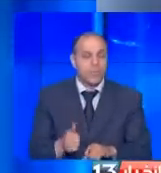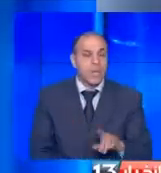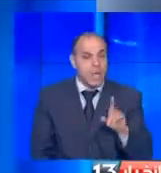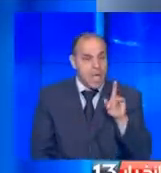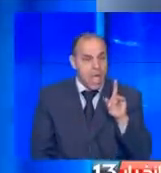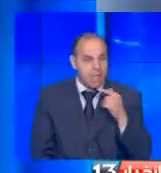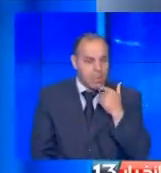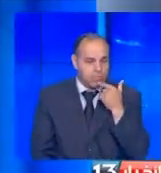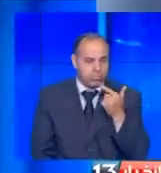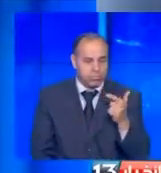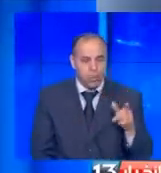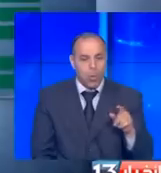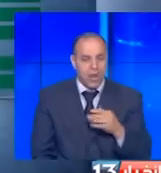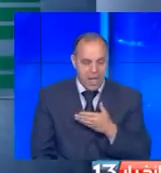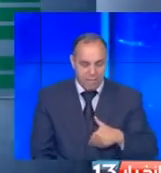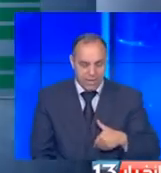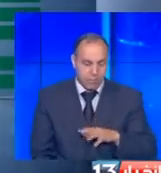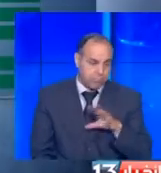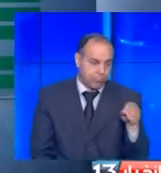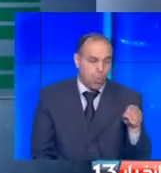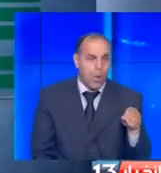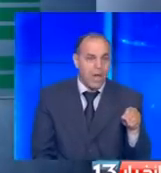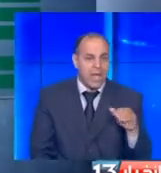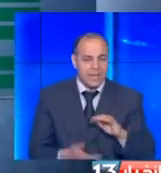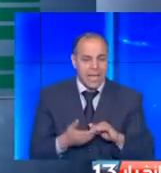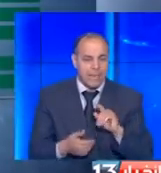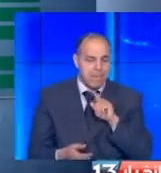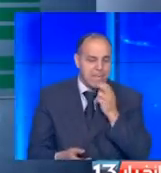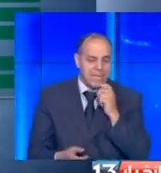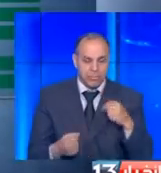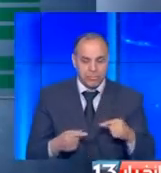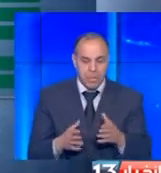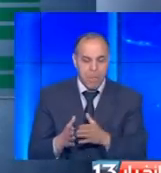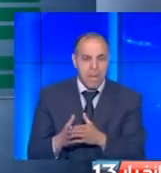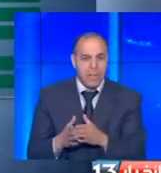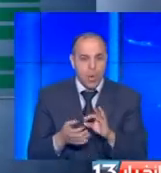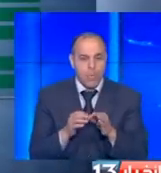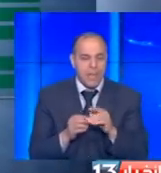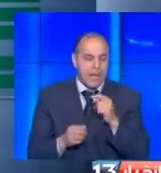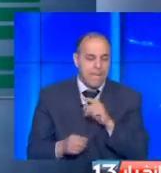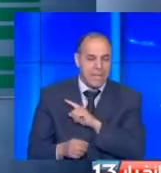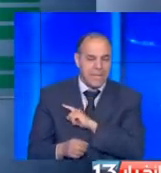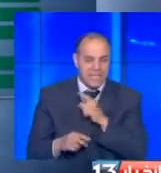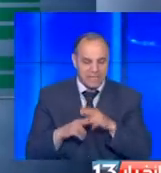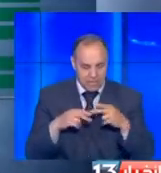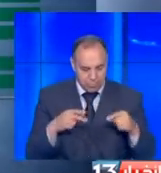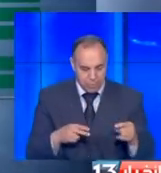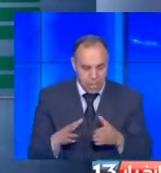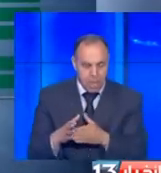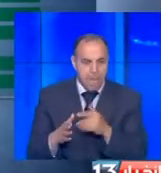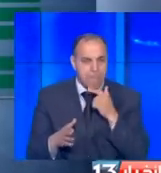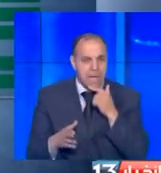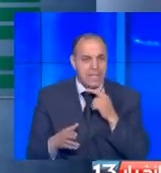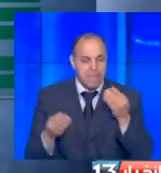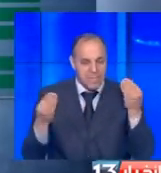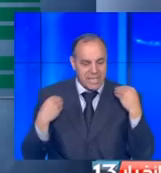القدم، والتي ينزل خلالها النادي الإفريقي ضيفا على اتحاد بنجردان، ويلاقي أولمبيك مدنين النادي الصفاقسي، ويواجه